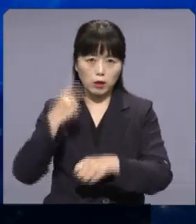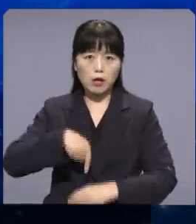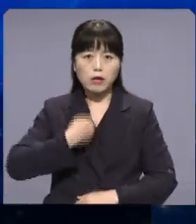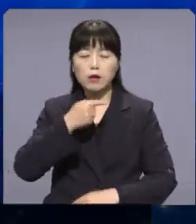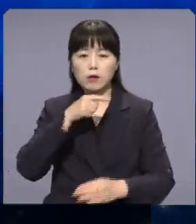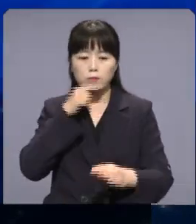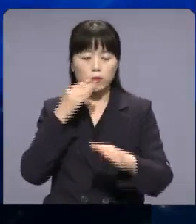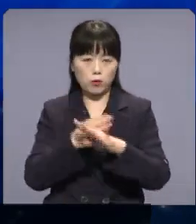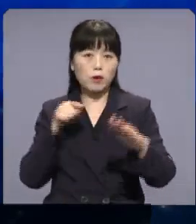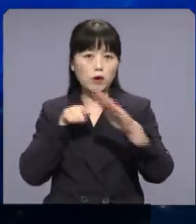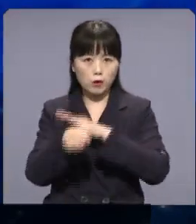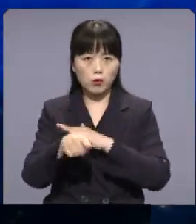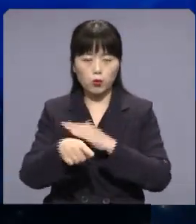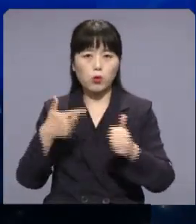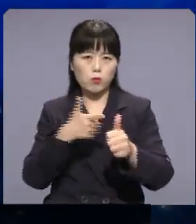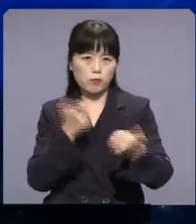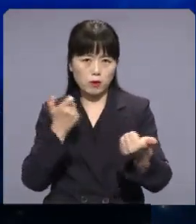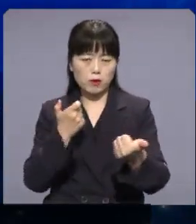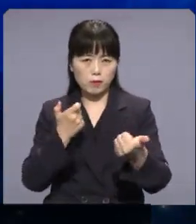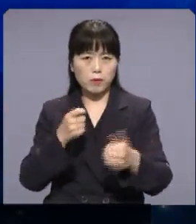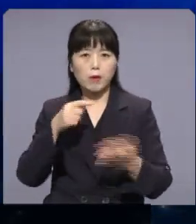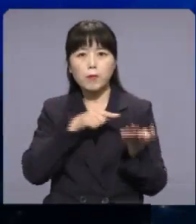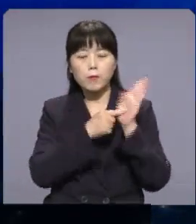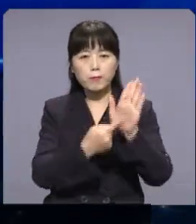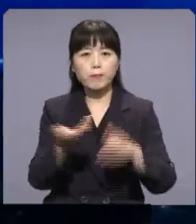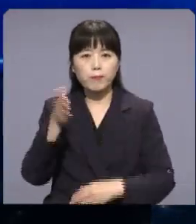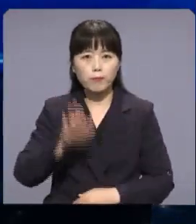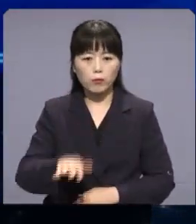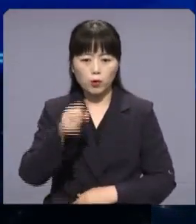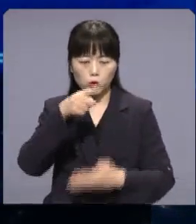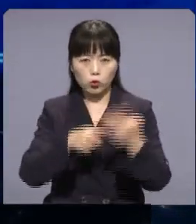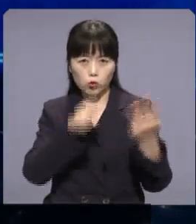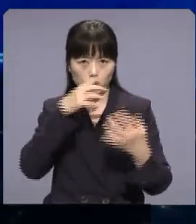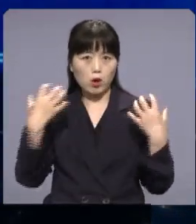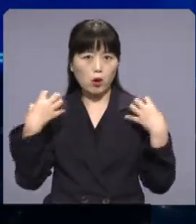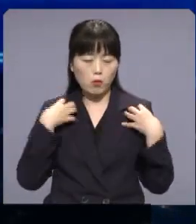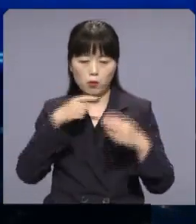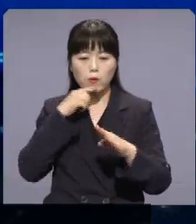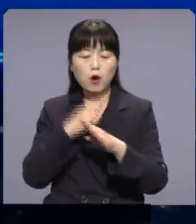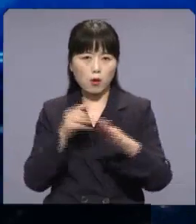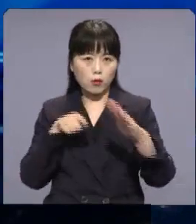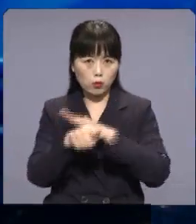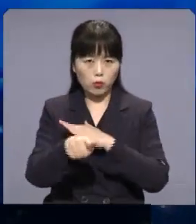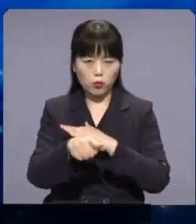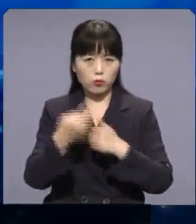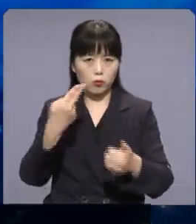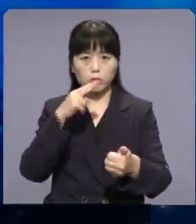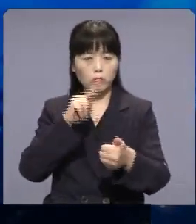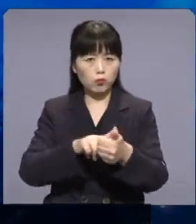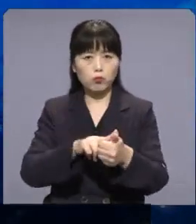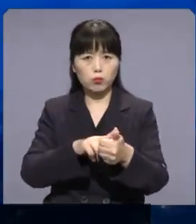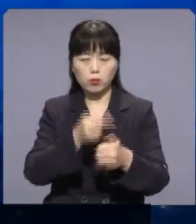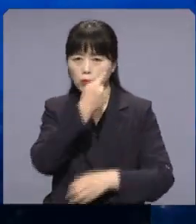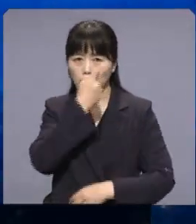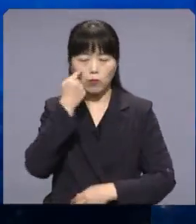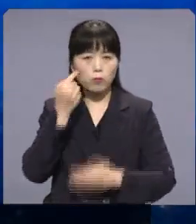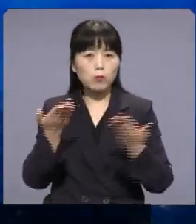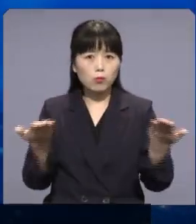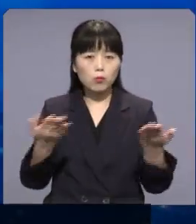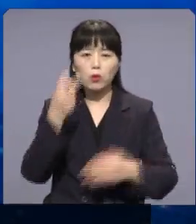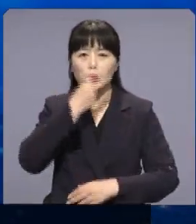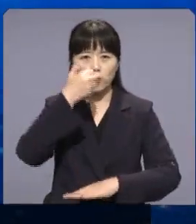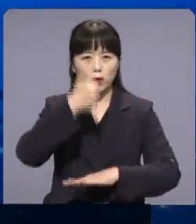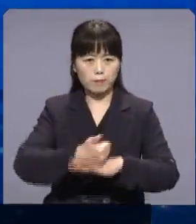자진 월북으로 피격당한 것이라고 발표했는데, 윤석열 정부에서 월북 의도를 인정할 만한 증거를 발견하지 못했다며